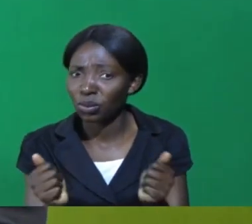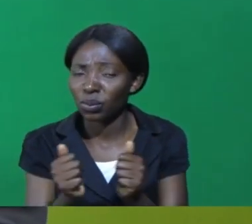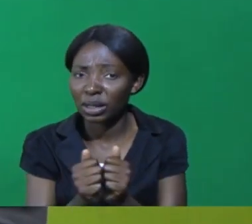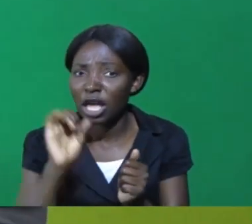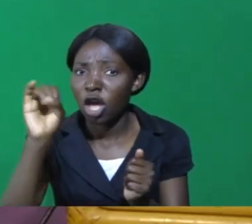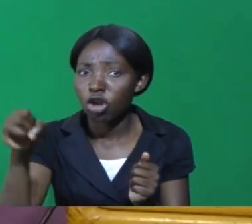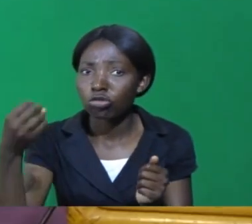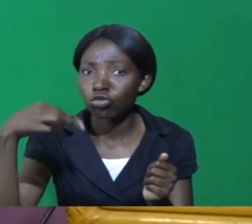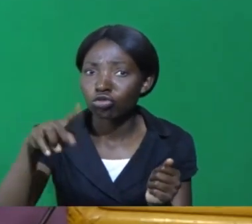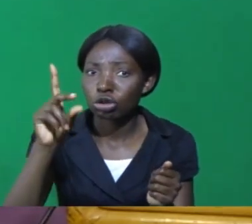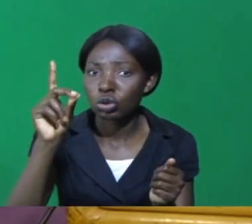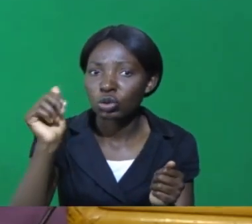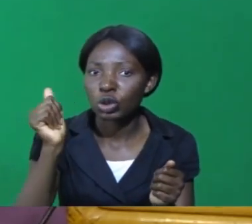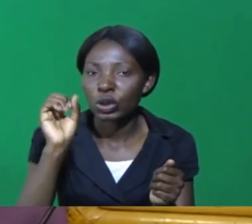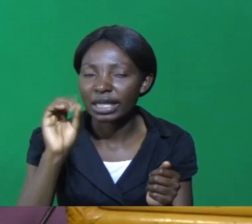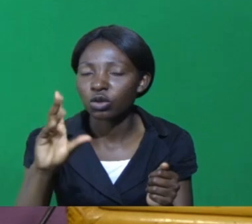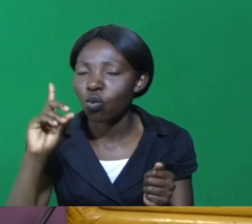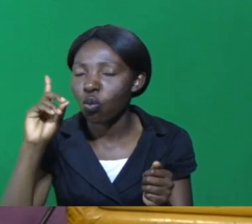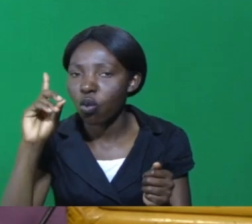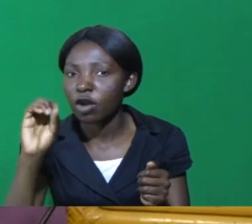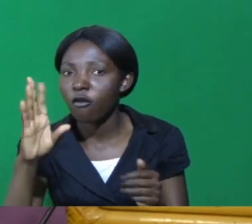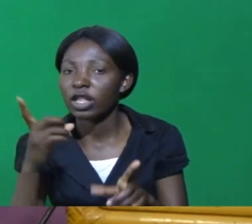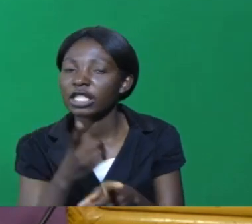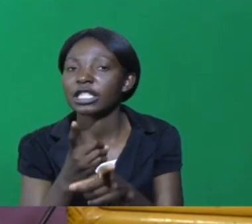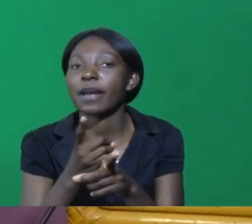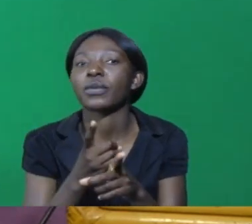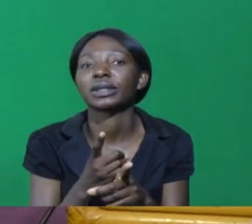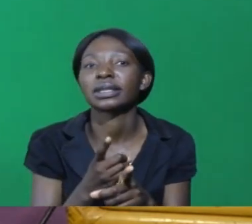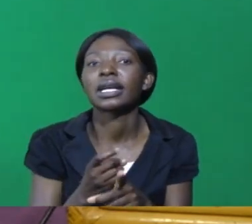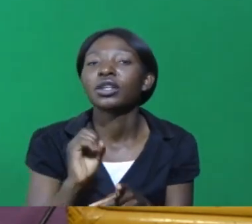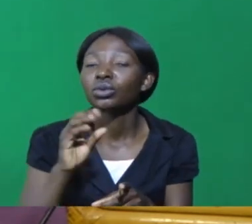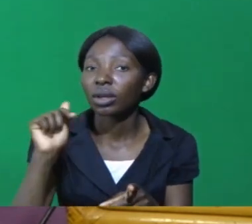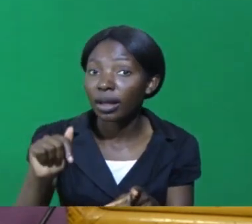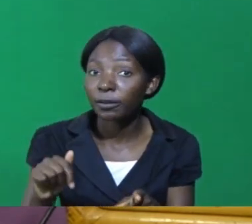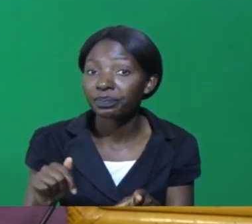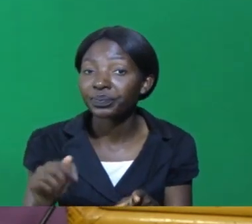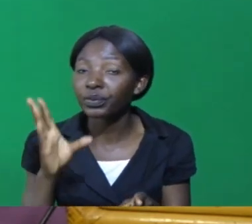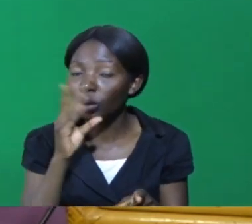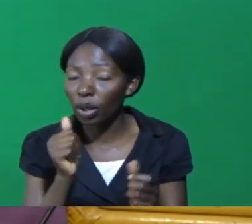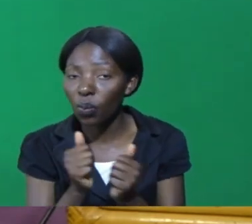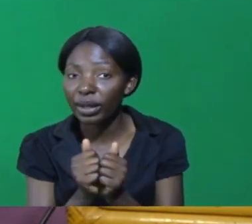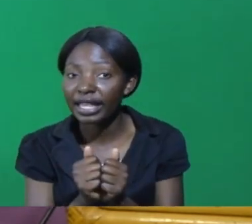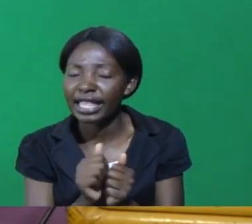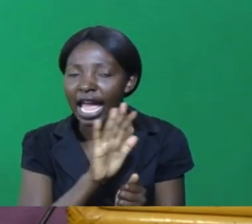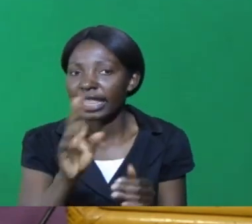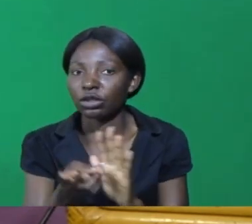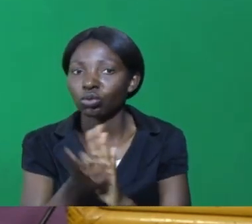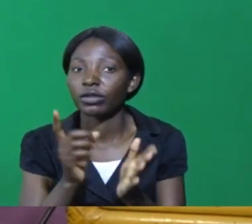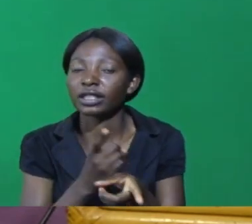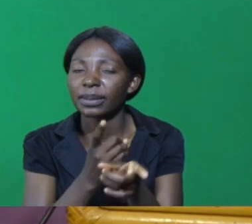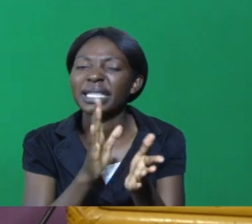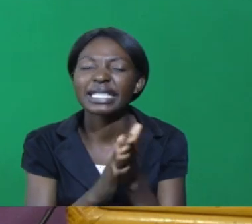Judas. Zvakakujekerai kavateereri kuti Jesu akatengeswa naJudas. But muri kuona here paari kutaura nevadzidzi.